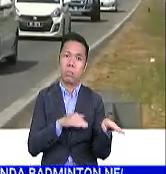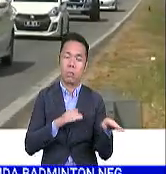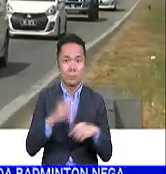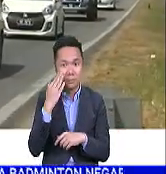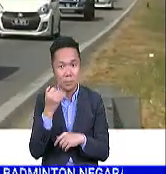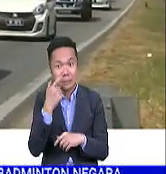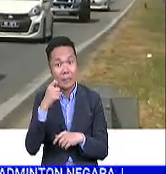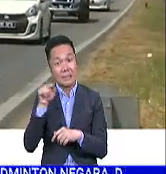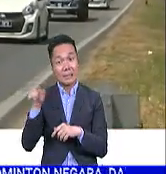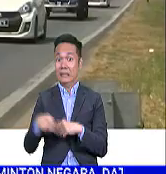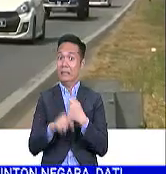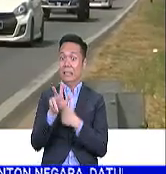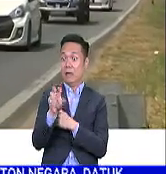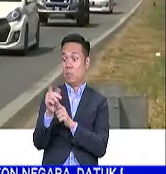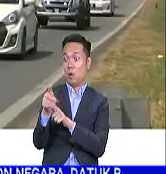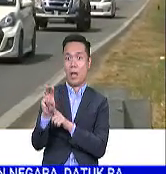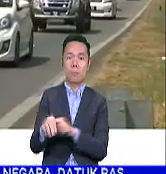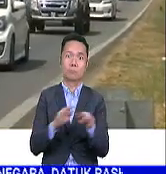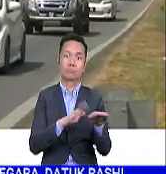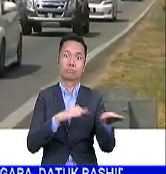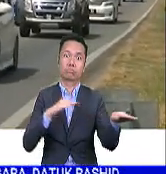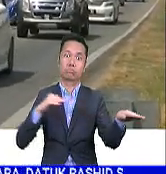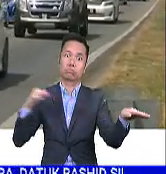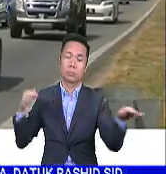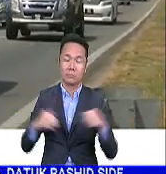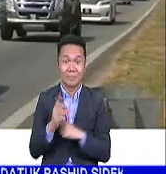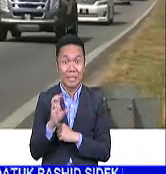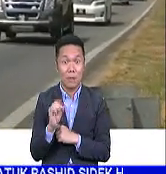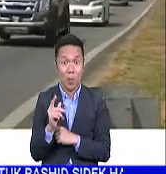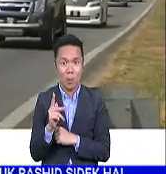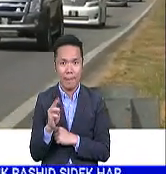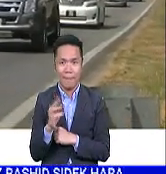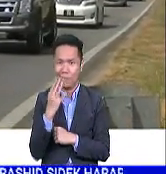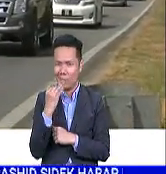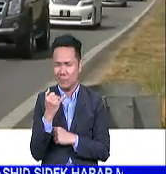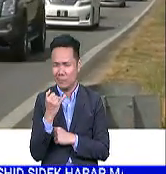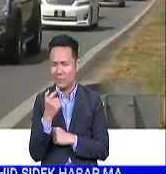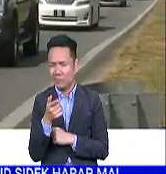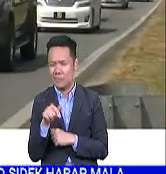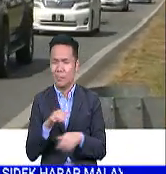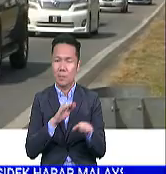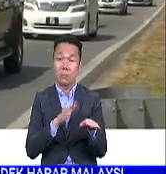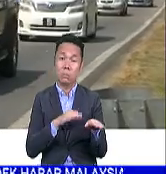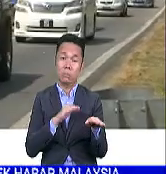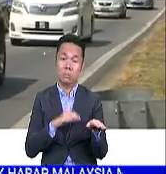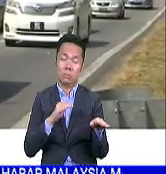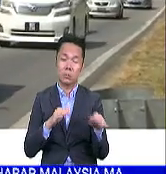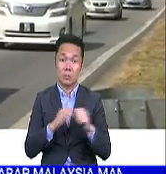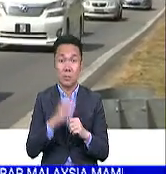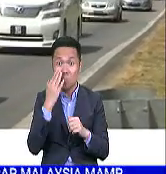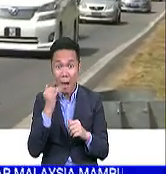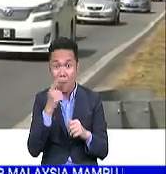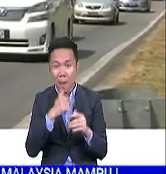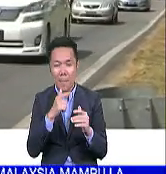sepanjang hampir 30 kilometer ini dipercayai berpunca dari pertambahan jumlah kenderaan pengguna yang